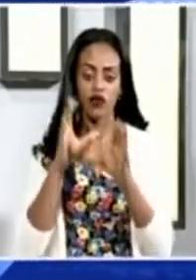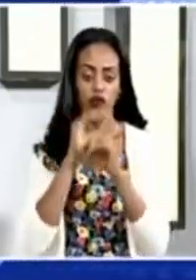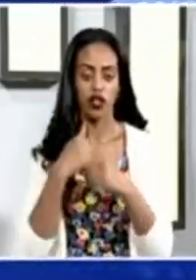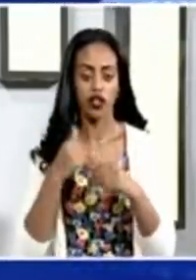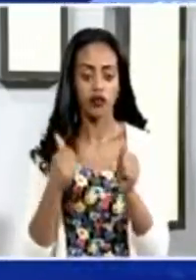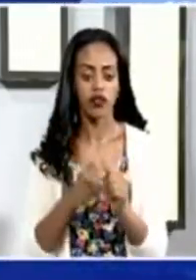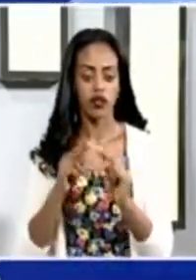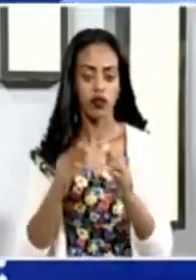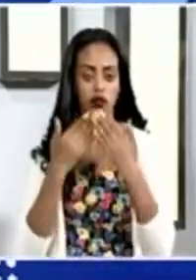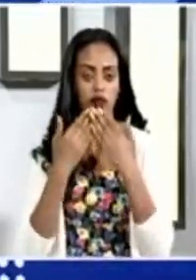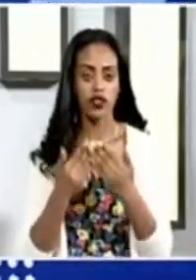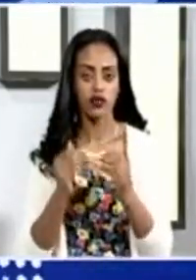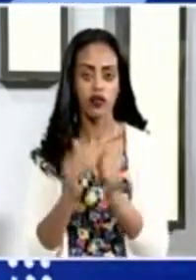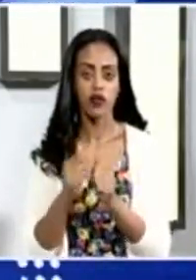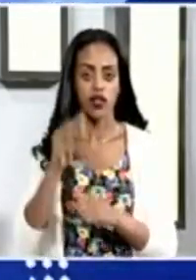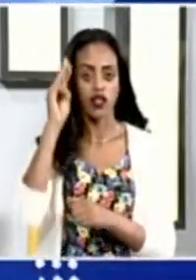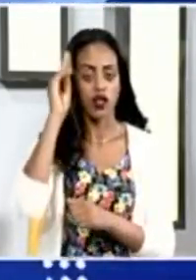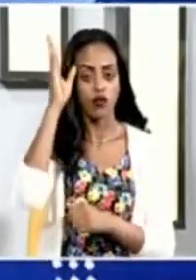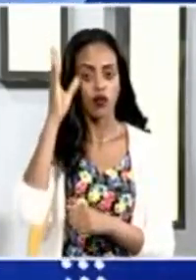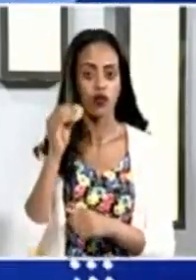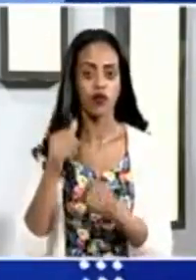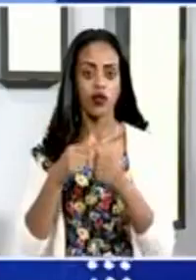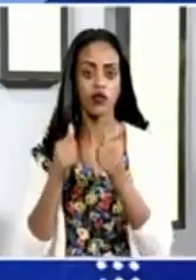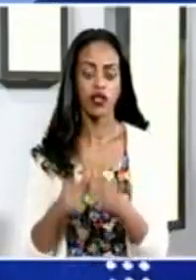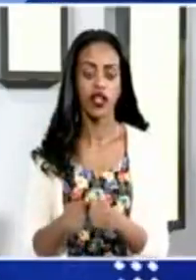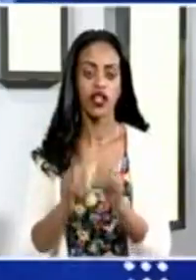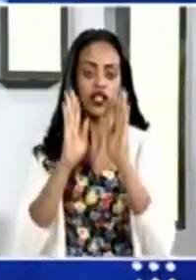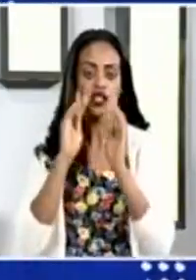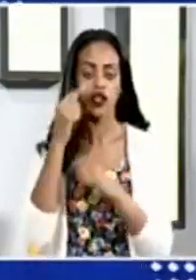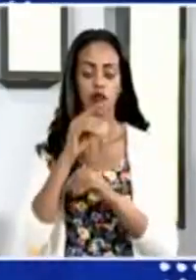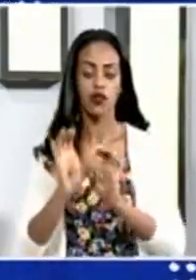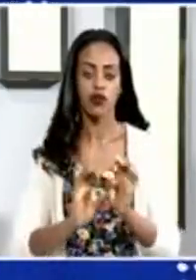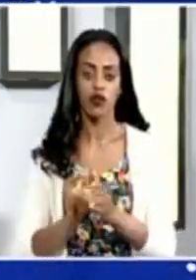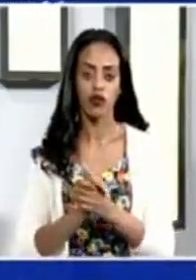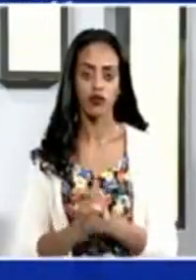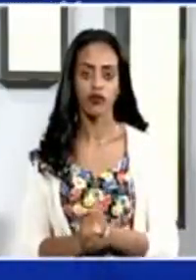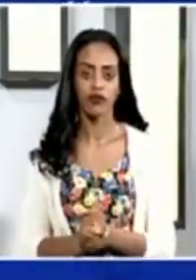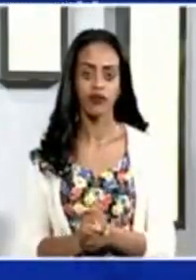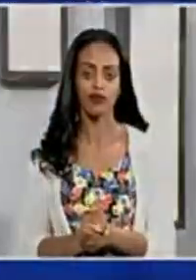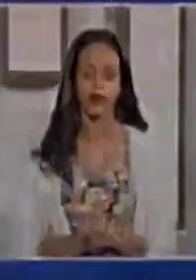نمكتالكم كبرتابلنا زيناتا سلم غبرم ساعتكم صنح بروح لتقونلكم تمني لنا سلام.